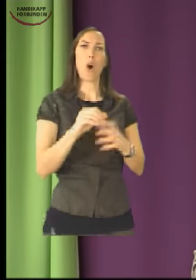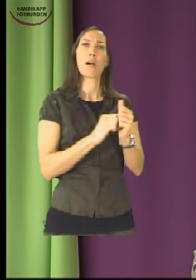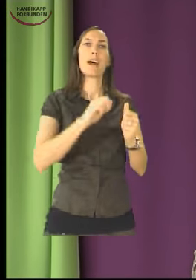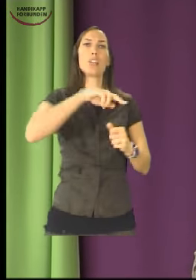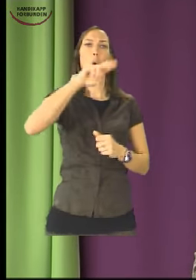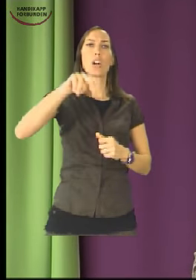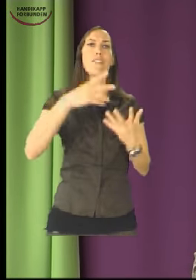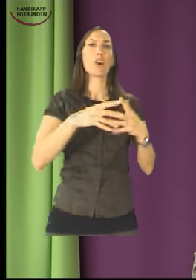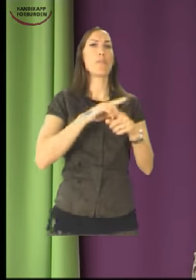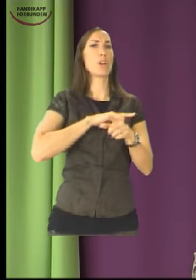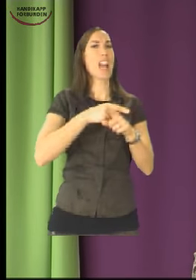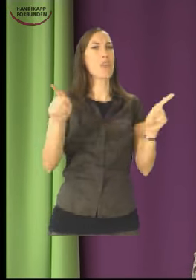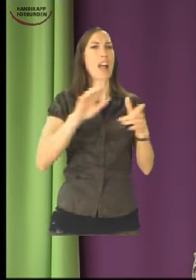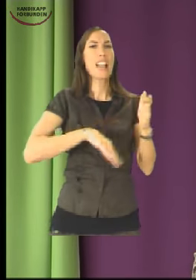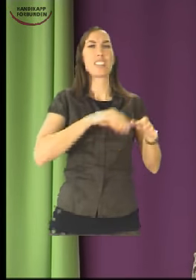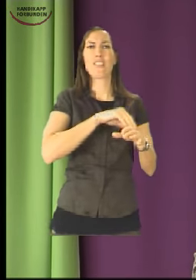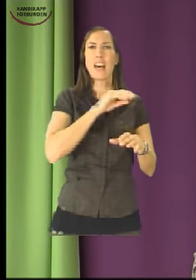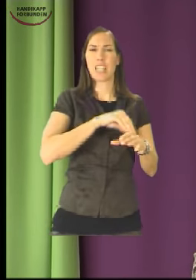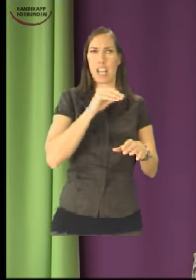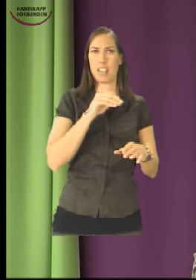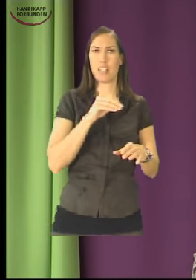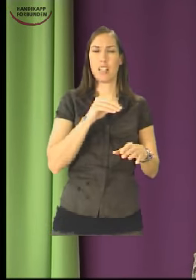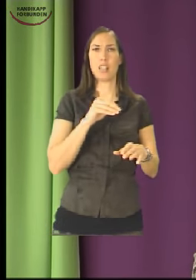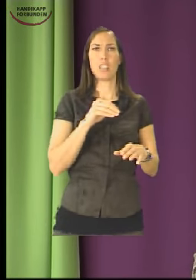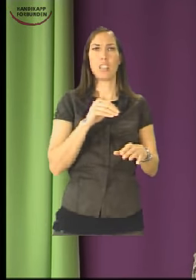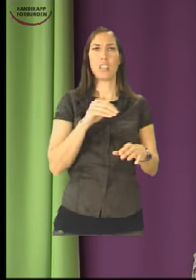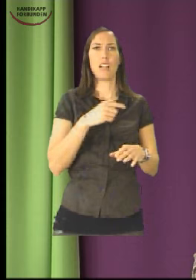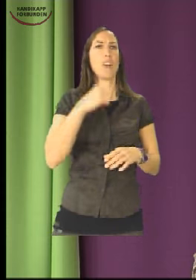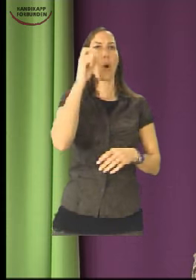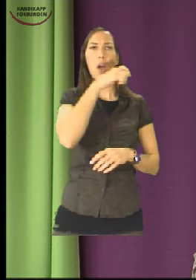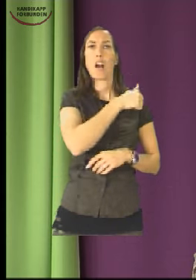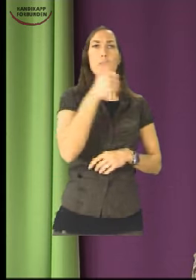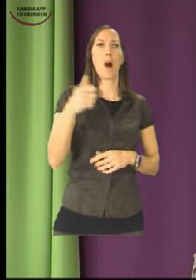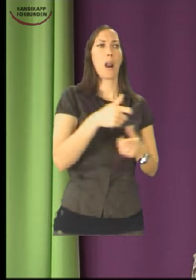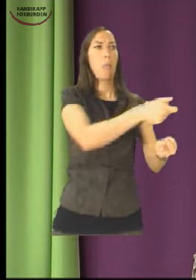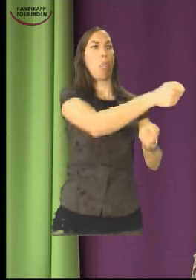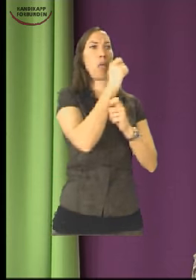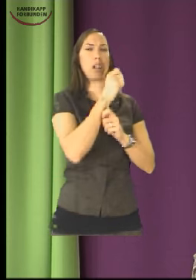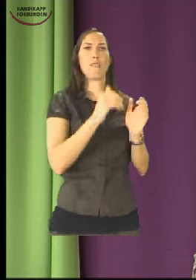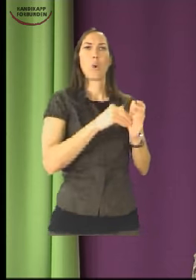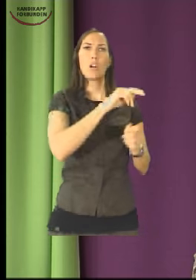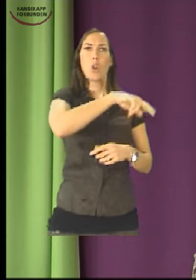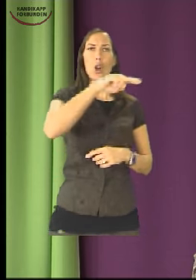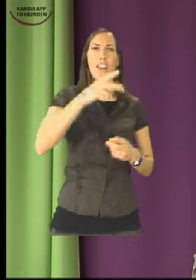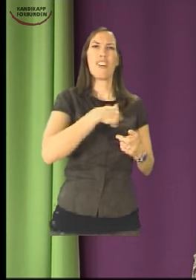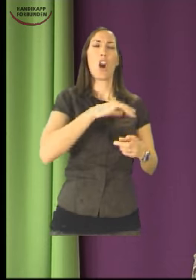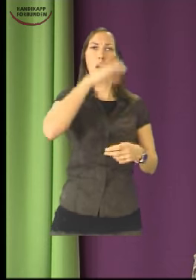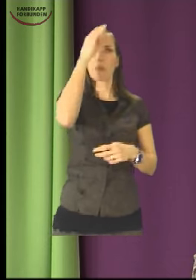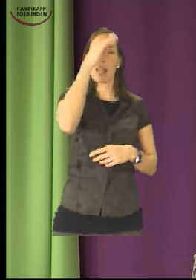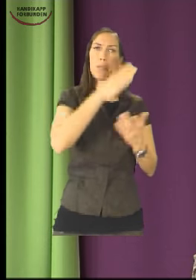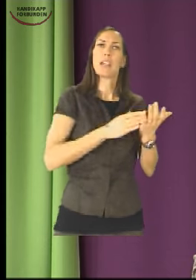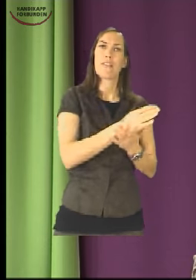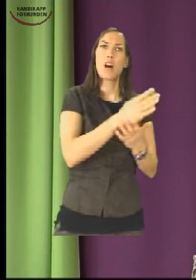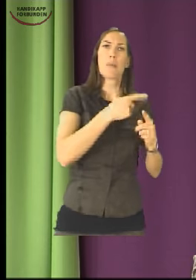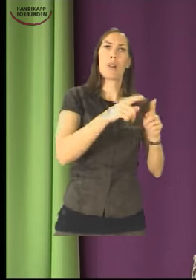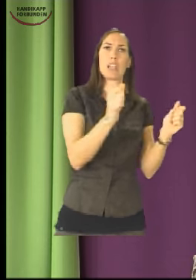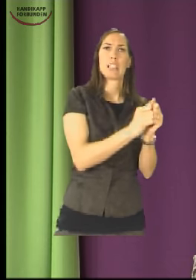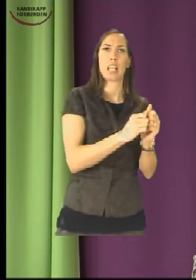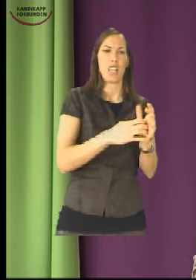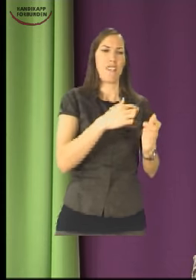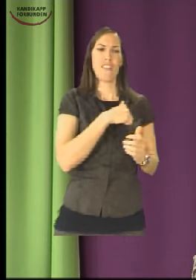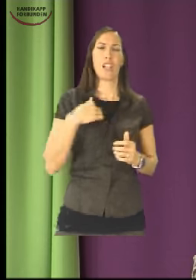mot Sverige, och vi ska inte bara plocka deras idéer rakt av. Dels har vi inte muskler att genomföra dem på samma sätt, för vi har ett